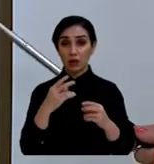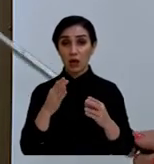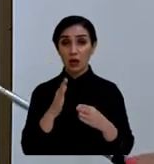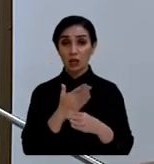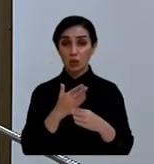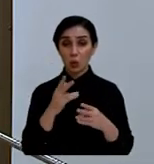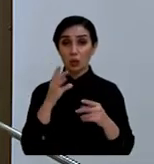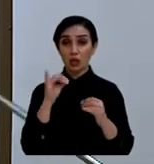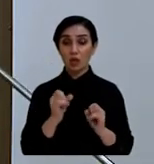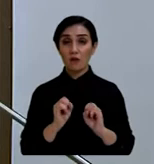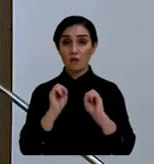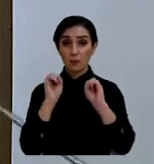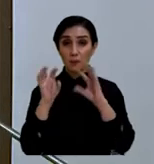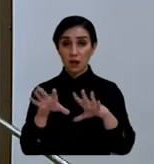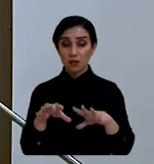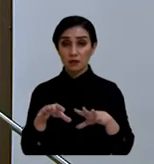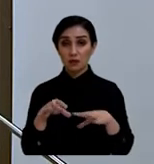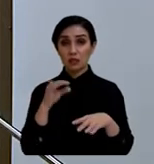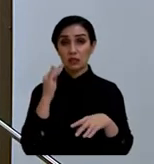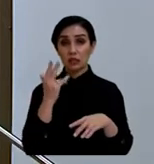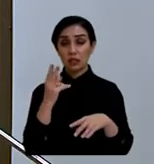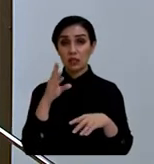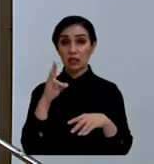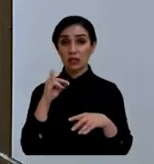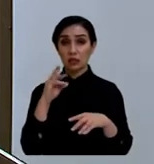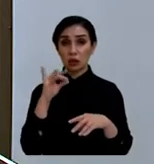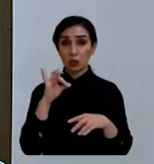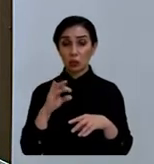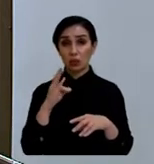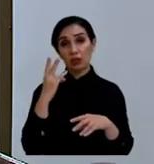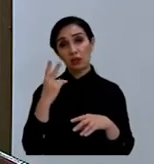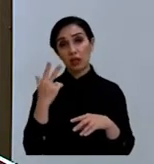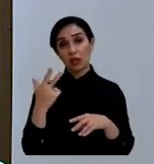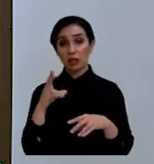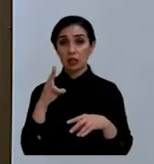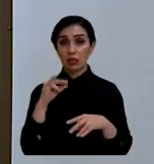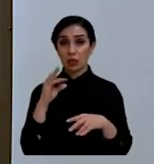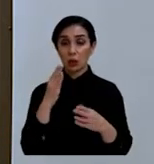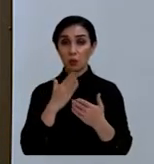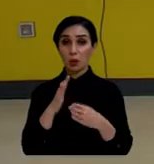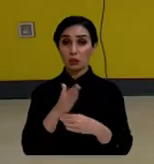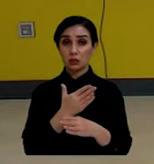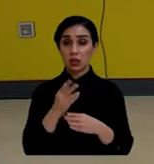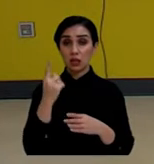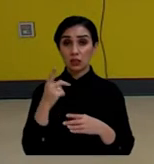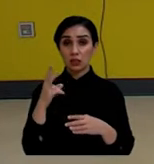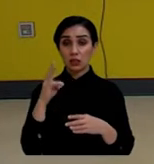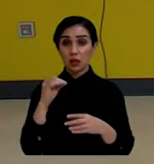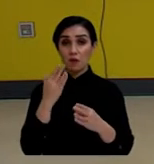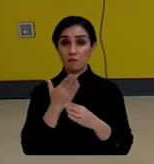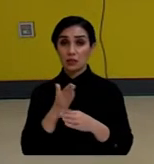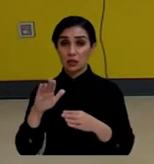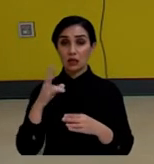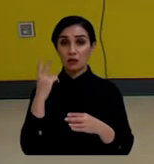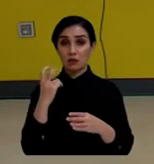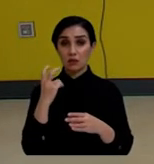осколка и выбрасывается три нейтрона. 2-3 нейтрона. При делении одного ядра